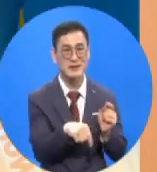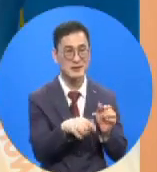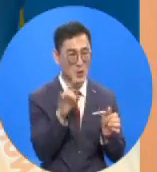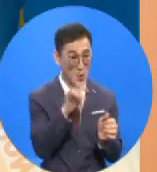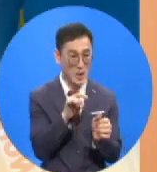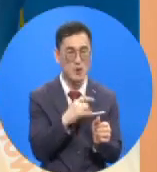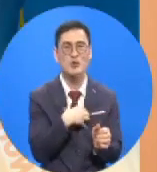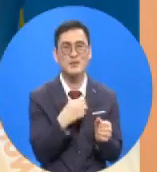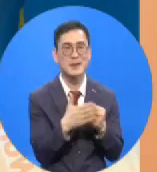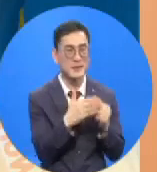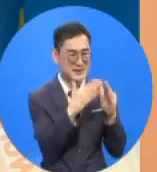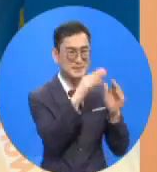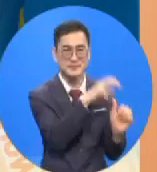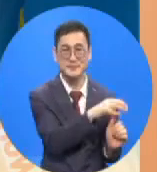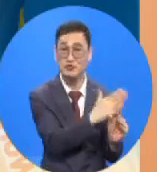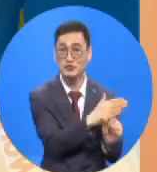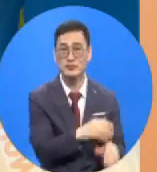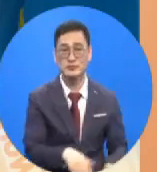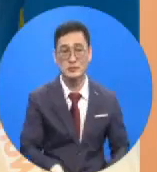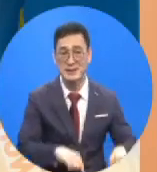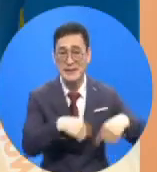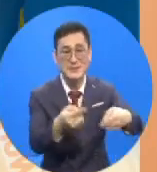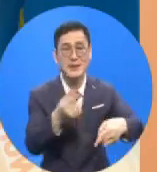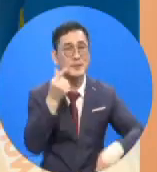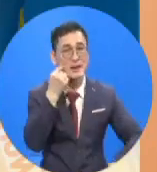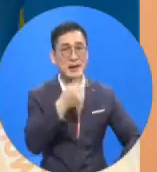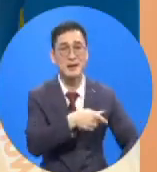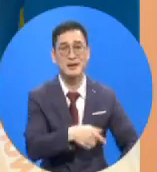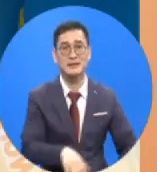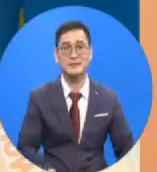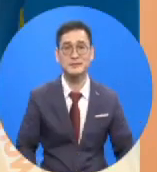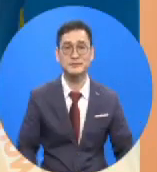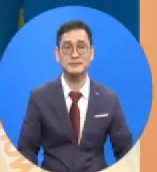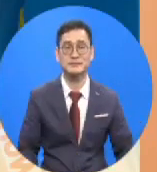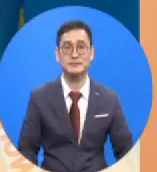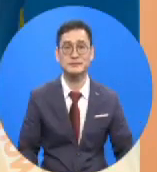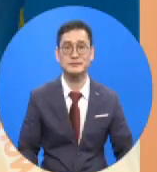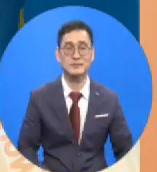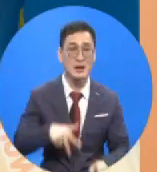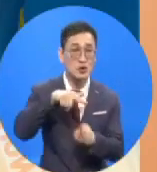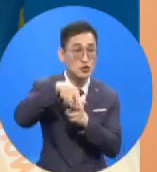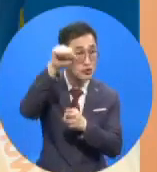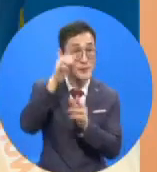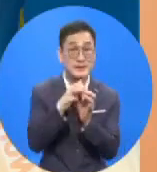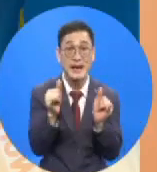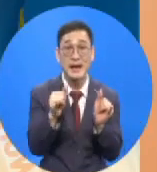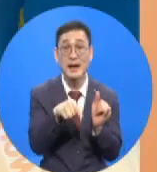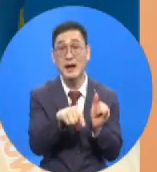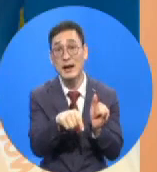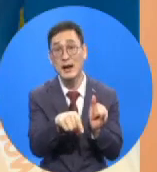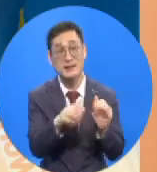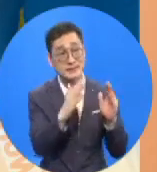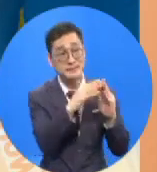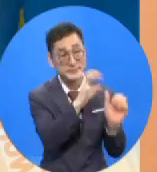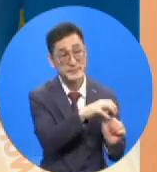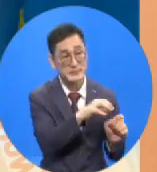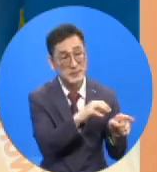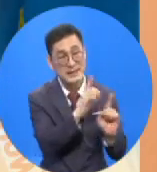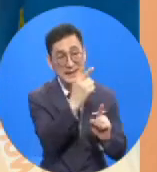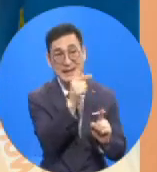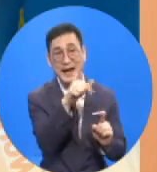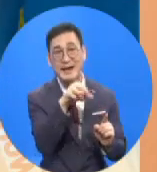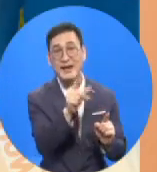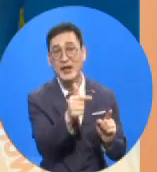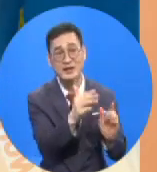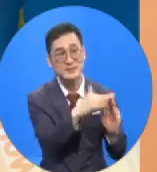그러다 보니까 당 지도부도 없고 지금 일단 이 후보들 어찌도 다인 하얀 지금 후보 같은 경우도 아직 지금 자형이 중이거든요 그렇죠 그래 지금